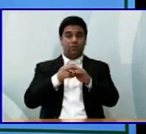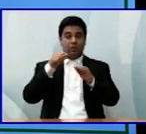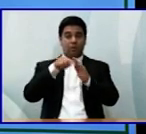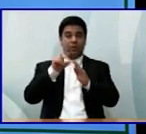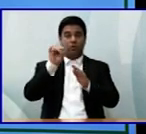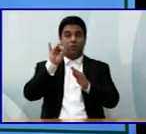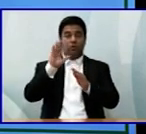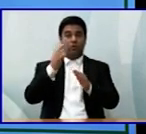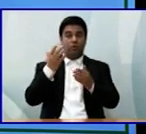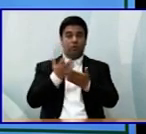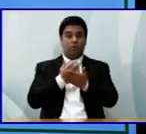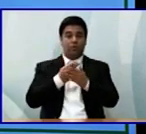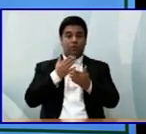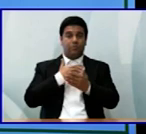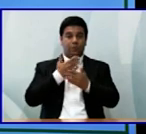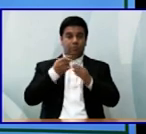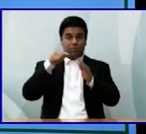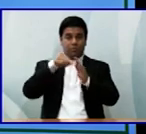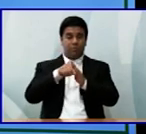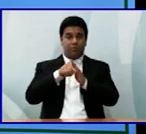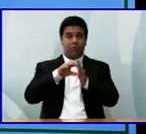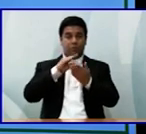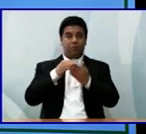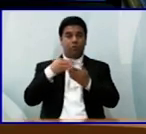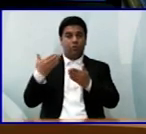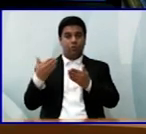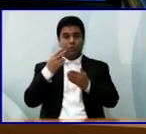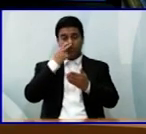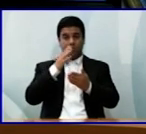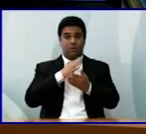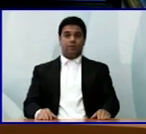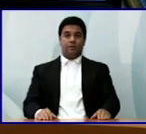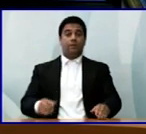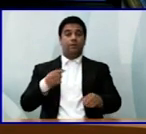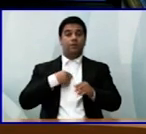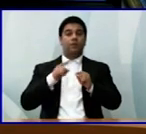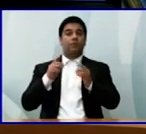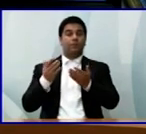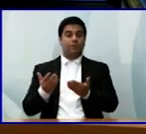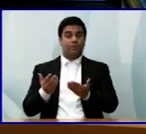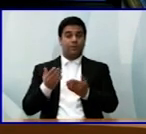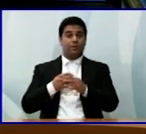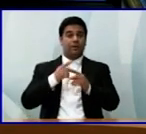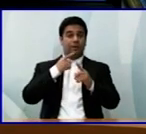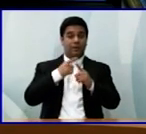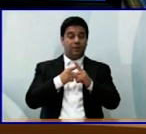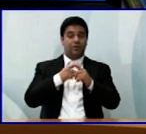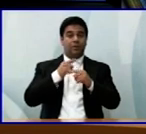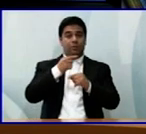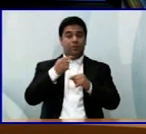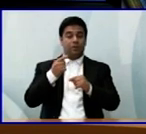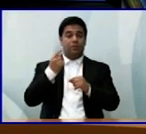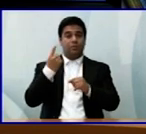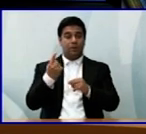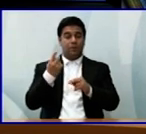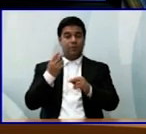uchun biz ma'lum xatni o'ng tomonga olib o'tdik. Va bizda nima hosil bo'ldi? X minus 1 taqsim 3